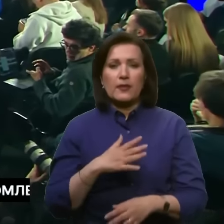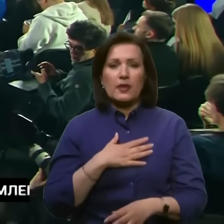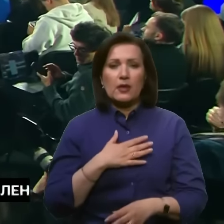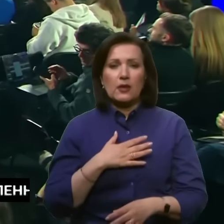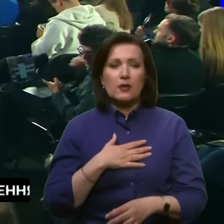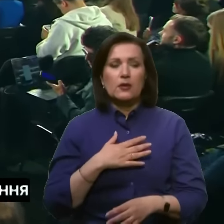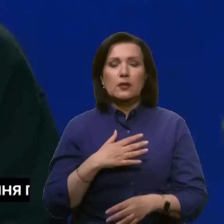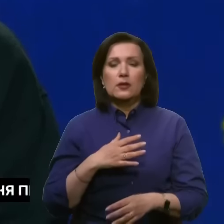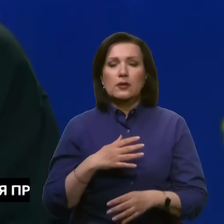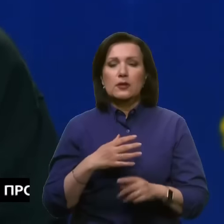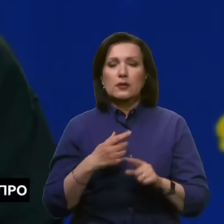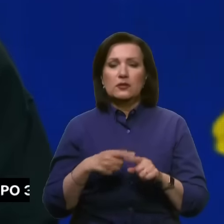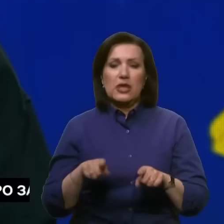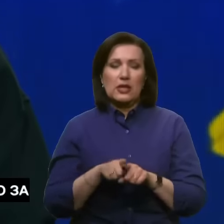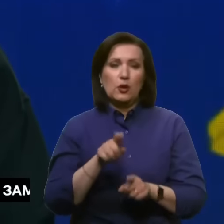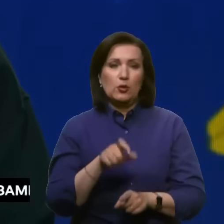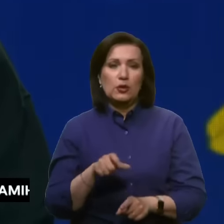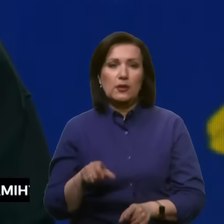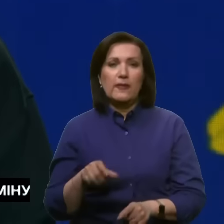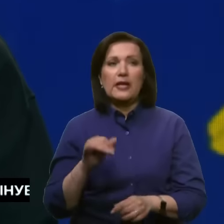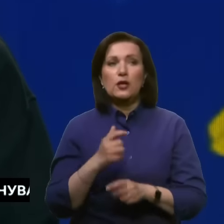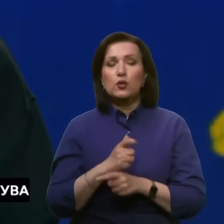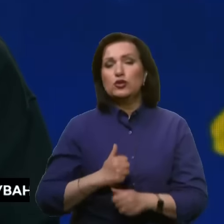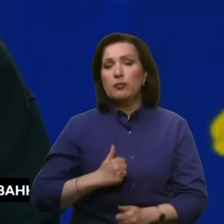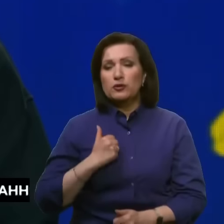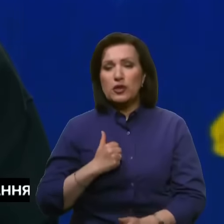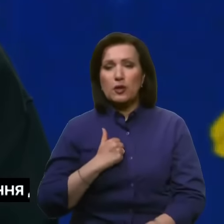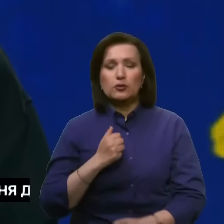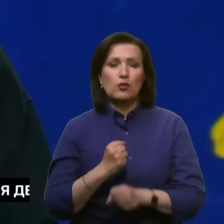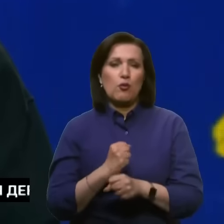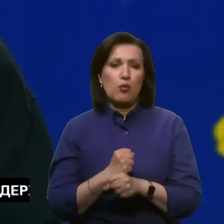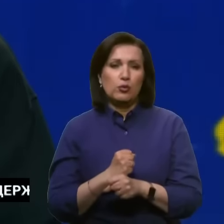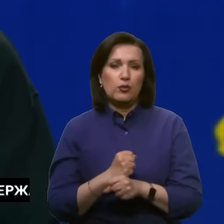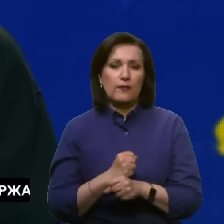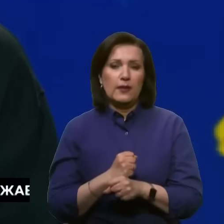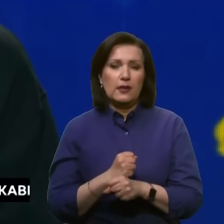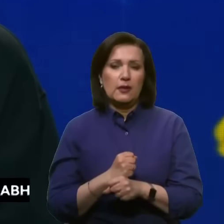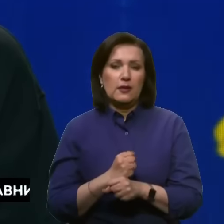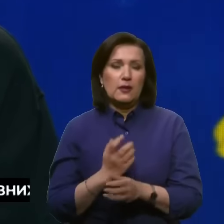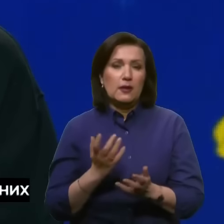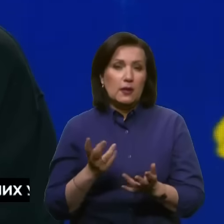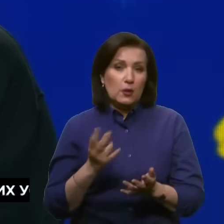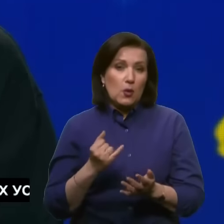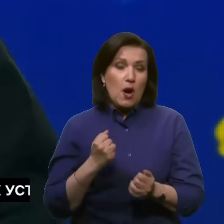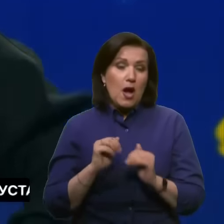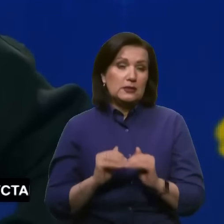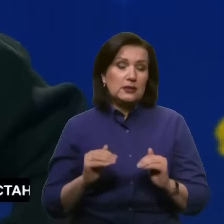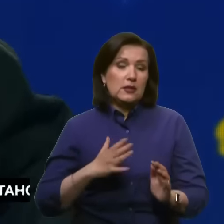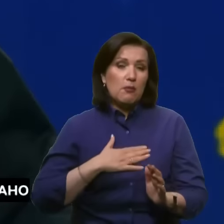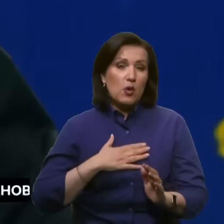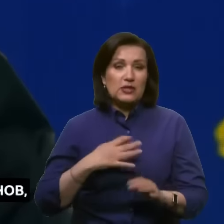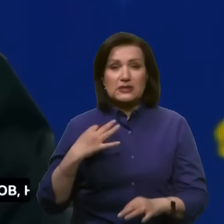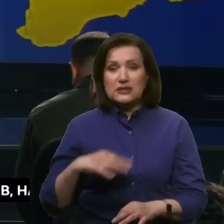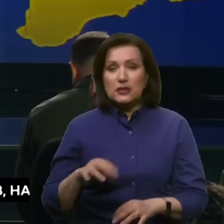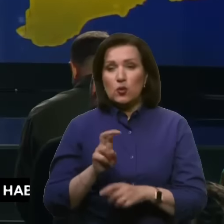дружина серед таких людей. І дуже пишаюся її роботою. Ну, а діти мої,